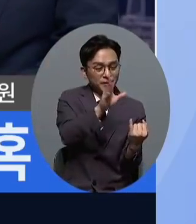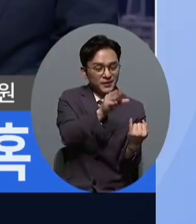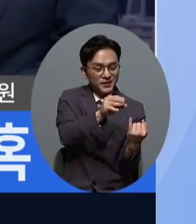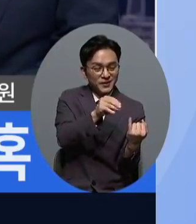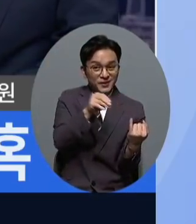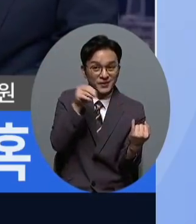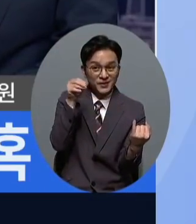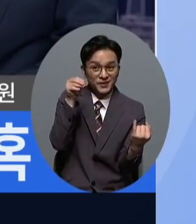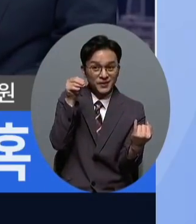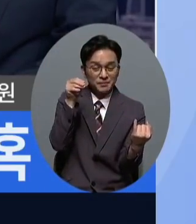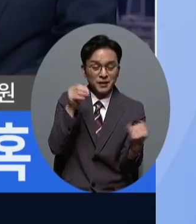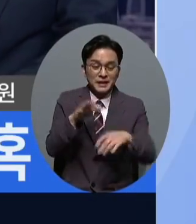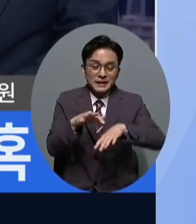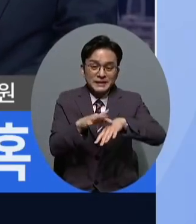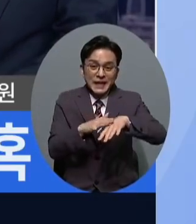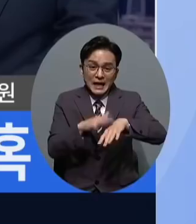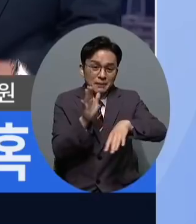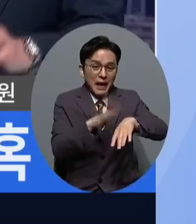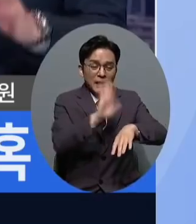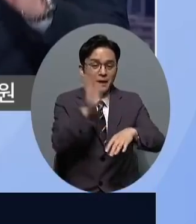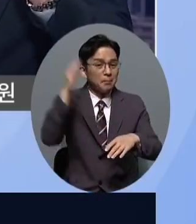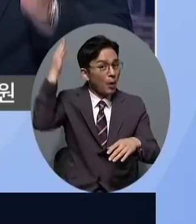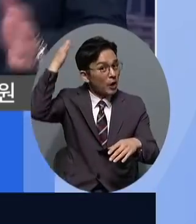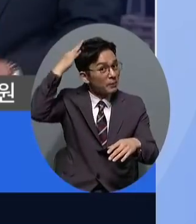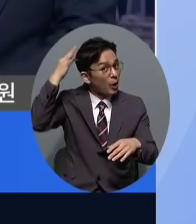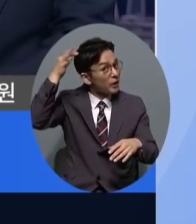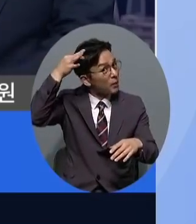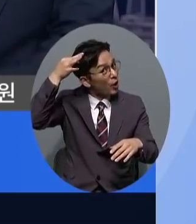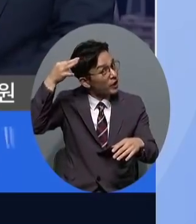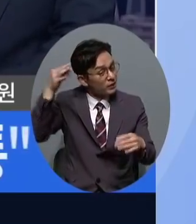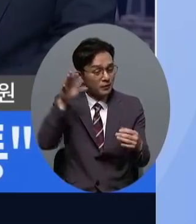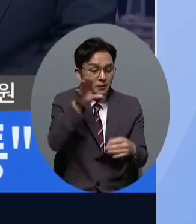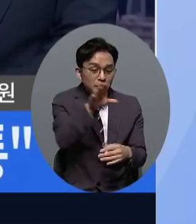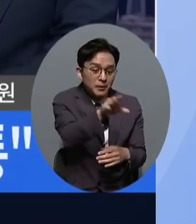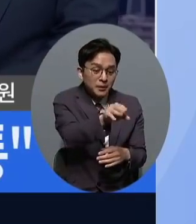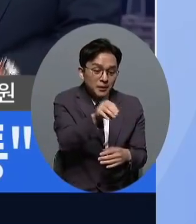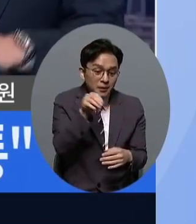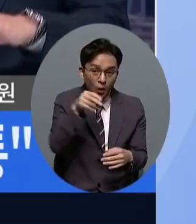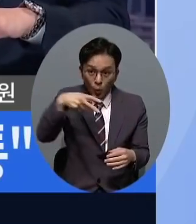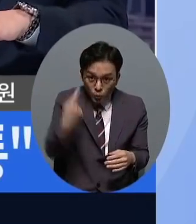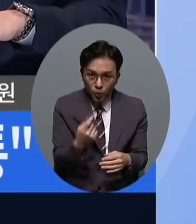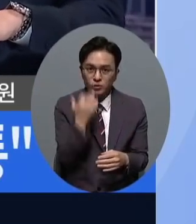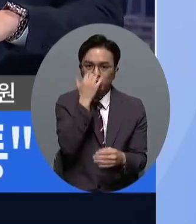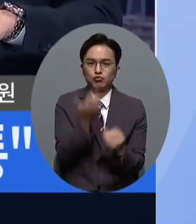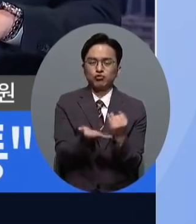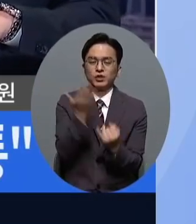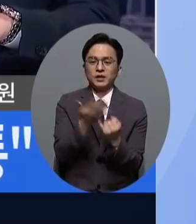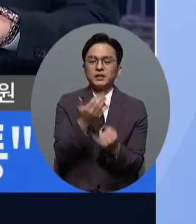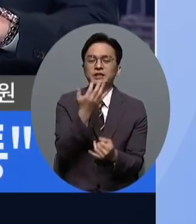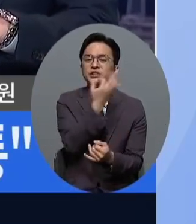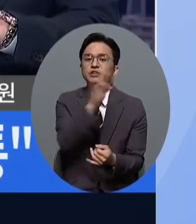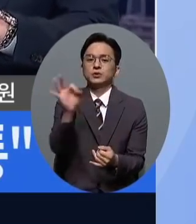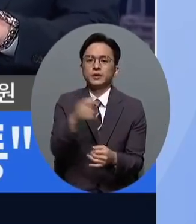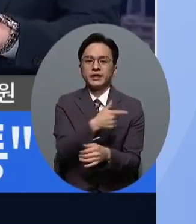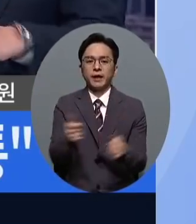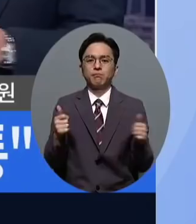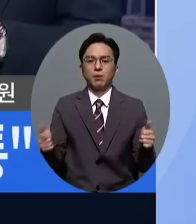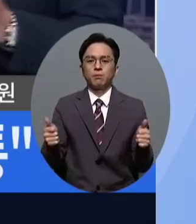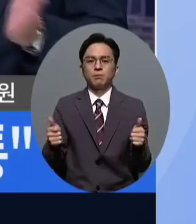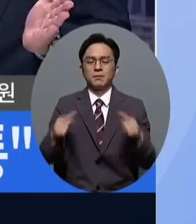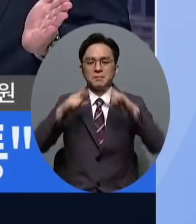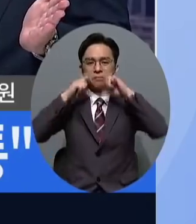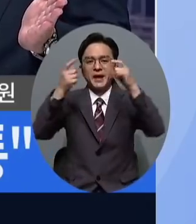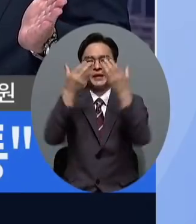이야기를 성추행이고요. 하는 거거든요. 그렇기 때문에 지금 아까 우리 정철성 변호사가 이야기를 했다시피 만약에 손에 만진 부분 이걸